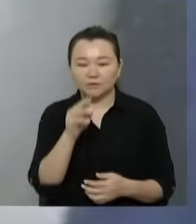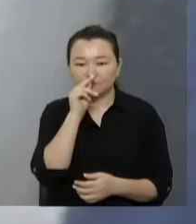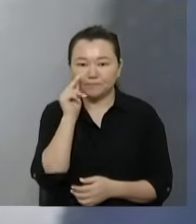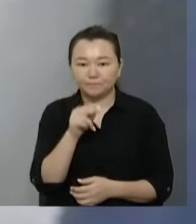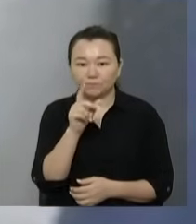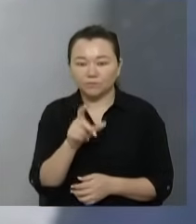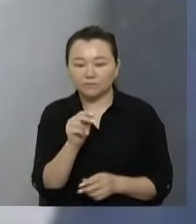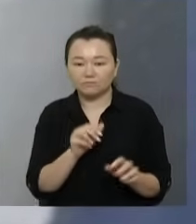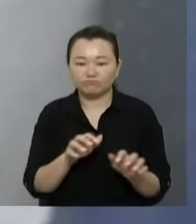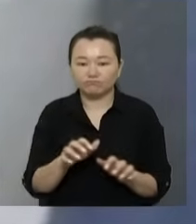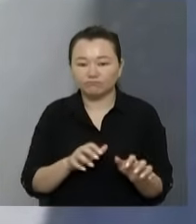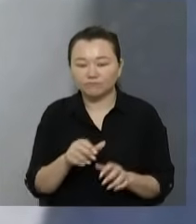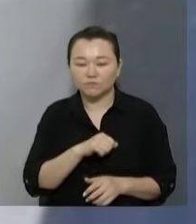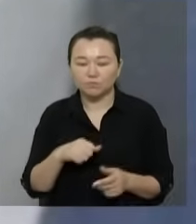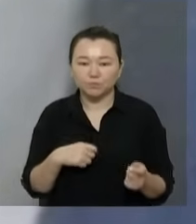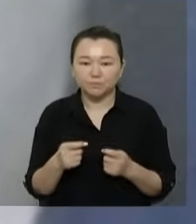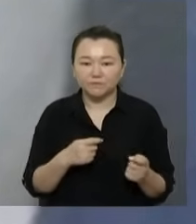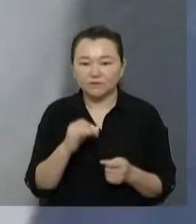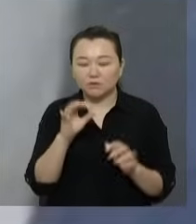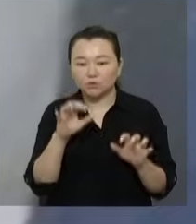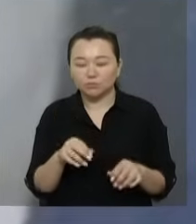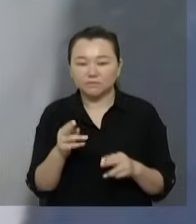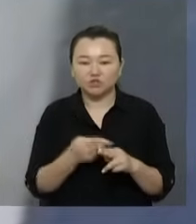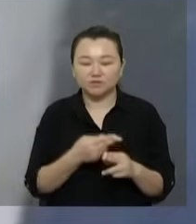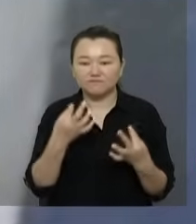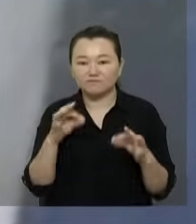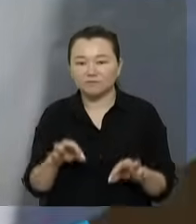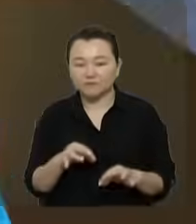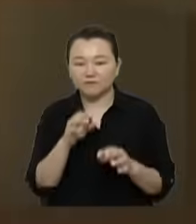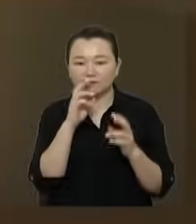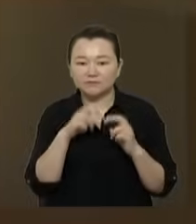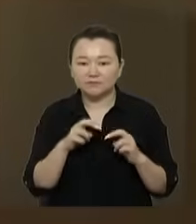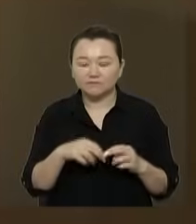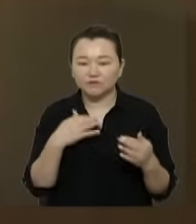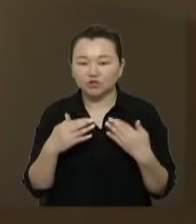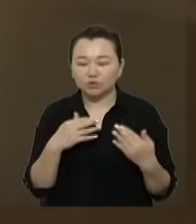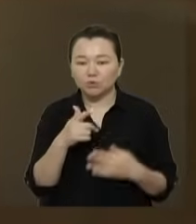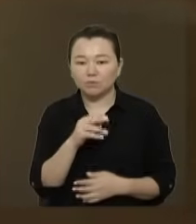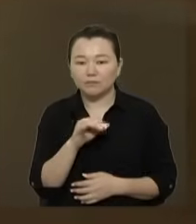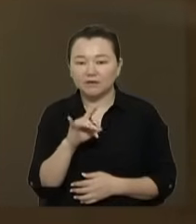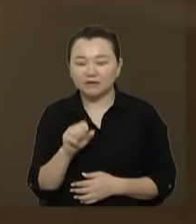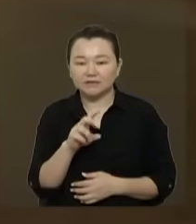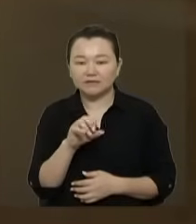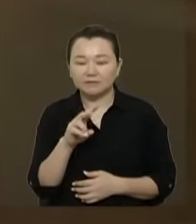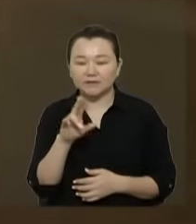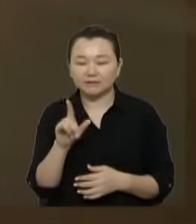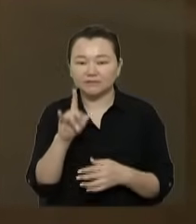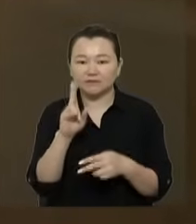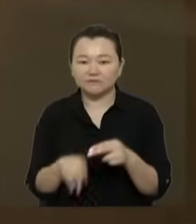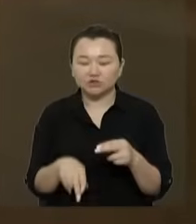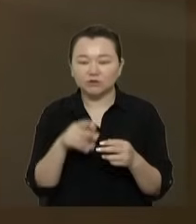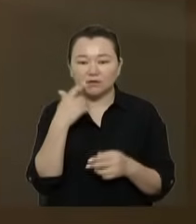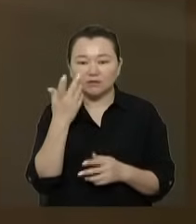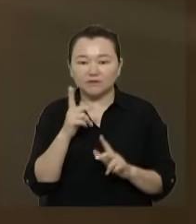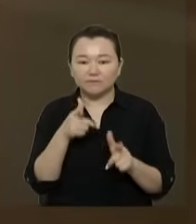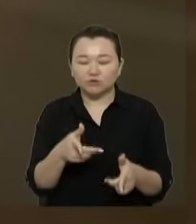Подозревается в вымогательстве, самоуправстве и незаконном лишении свободы. Расследование в отношении Гульмиры Сатыбалды завершено. Когда дело